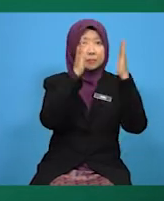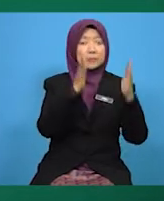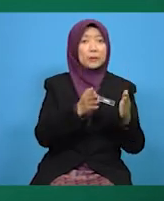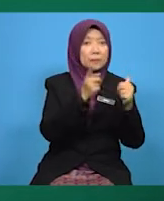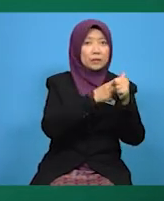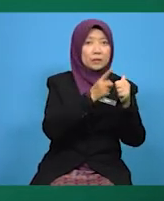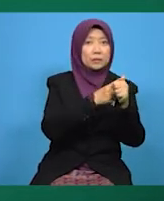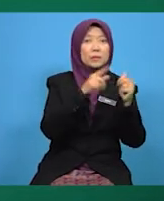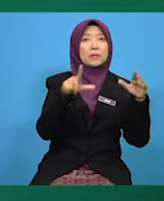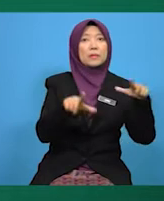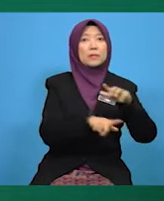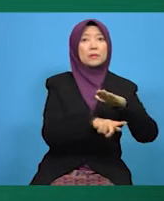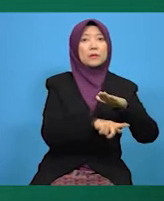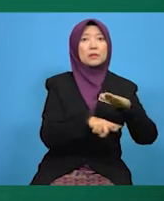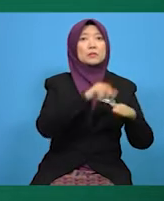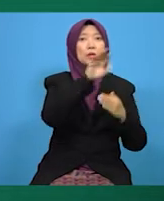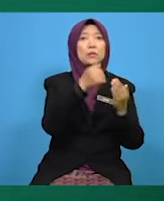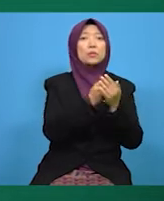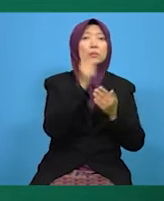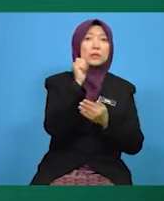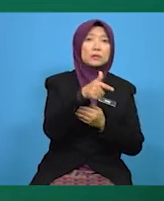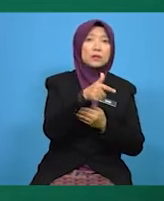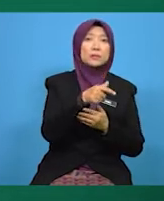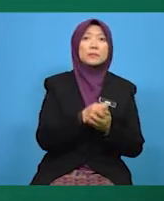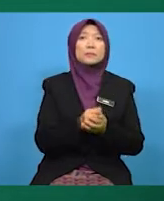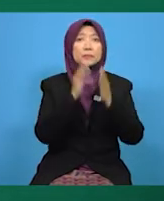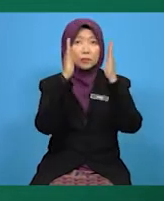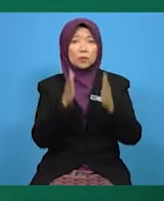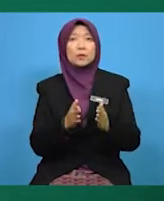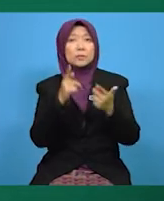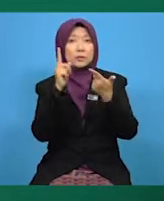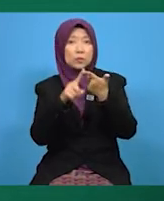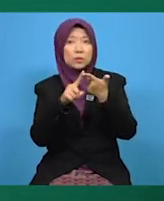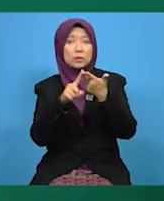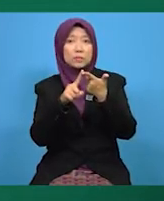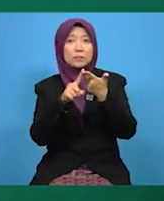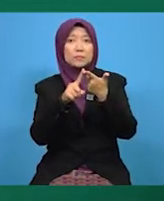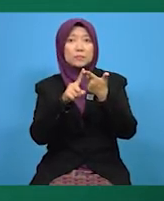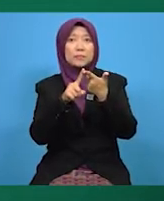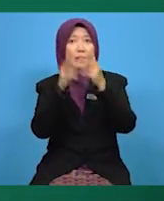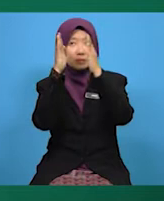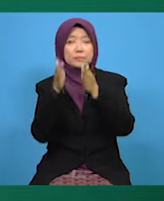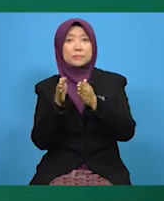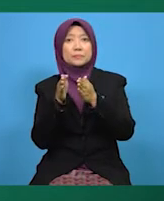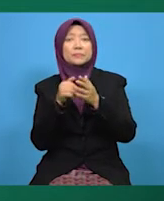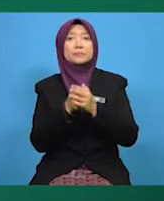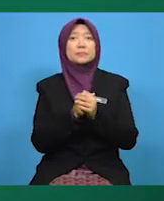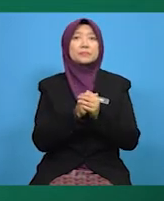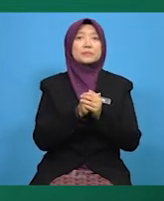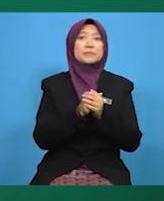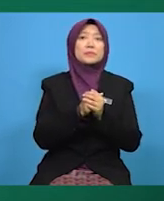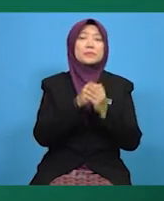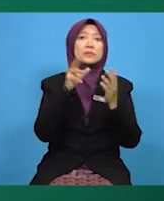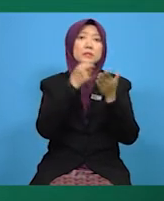pertama melibatkan semua perbelanjaan manakala kolom kedua serta kolom ketiga